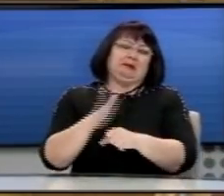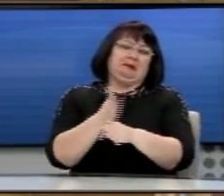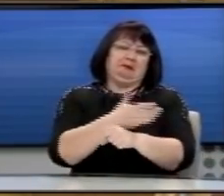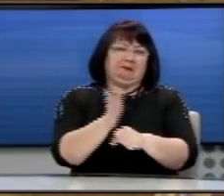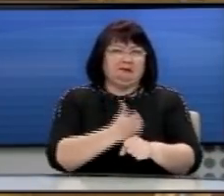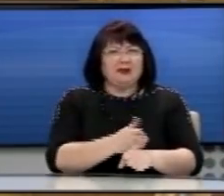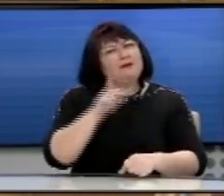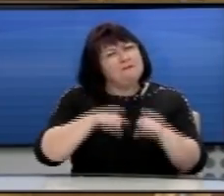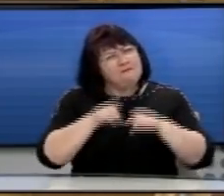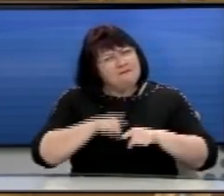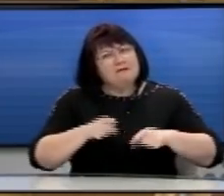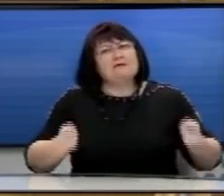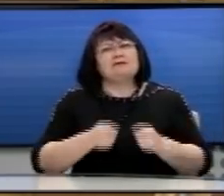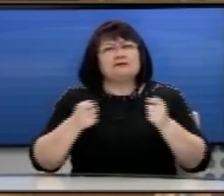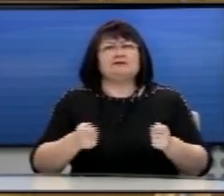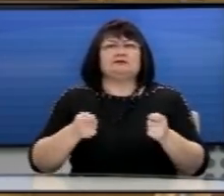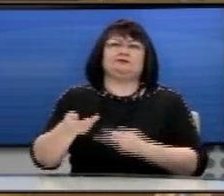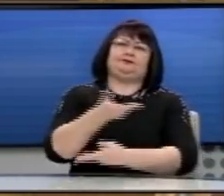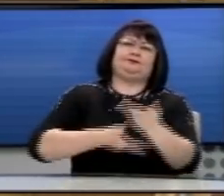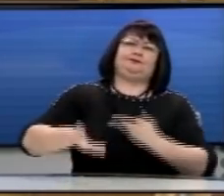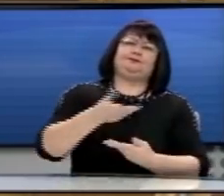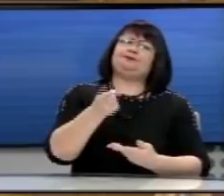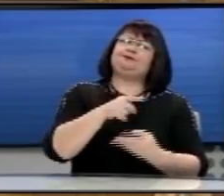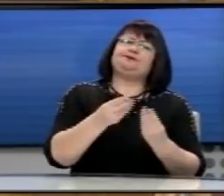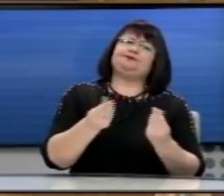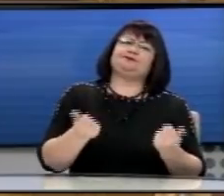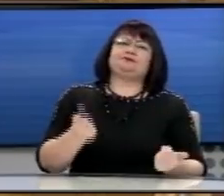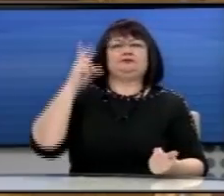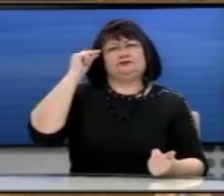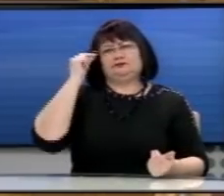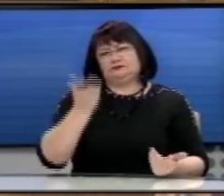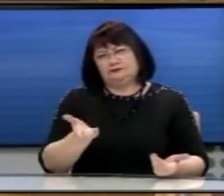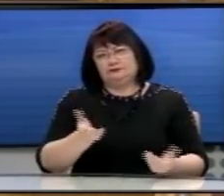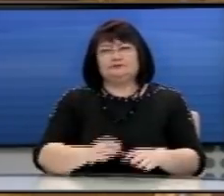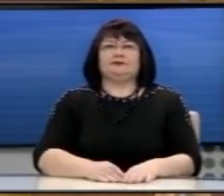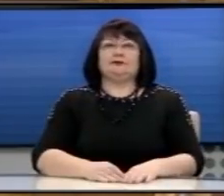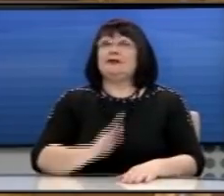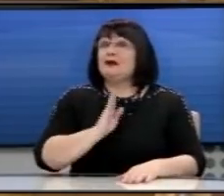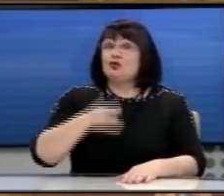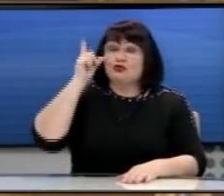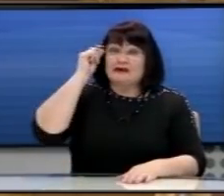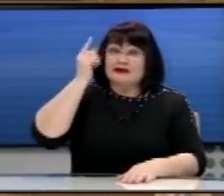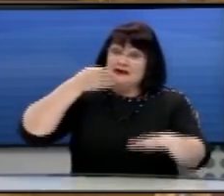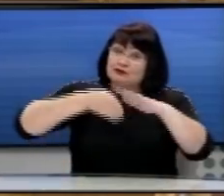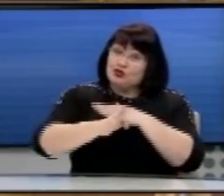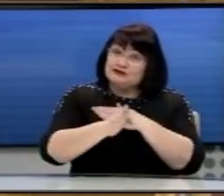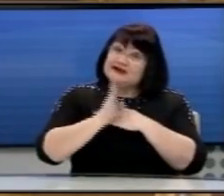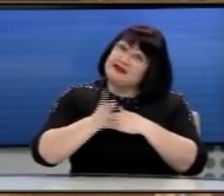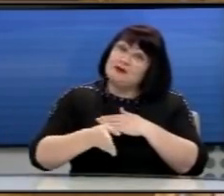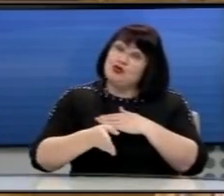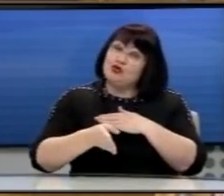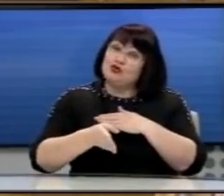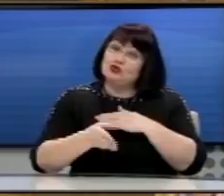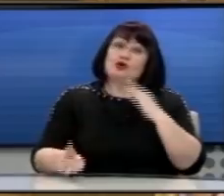υποδιάλυση, αξιοποιούνται με ανταποδοτικό τρόπο από τα Ιδρύματα? Θα έχουν οι φοιτητές πρόσβαση σε